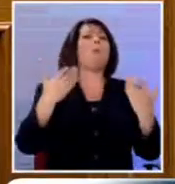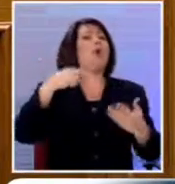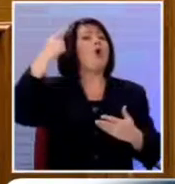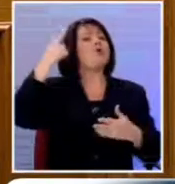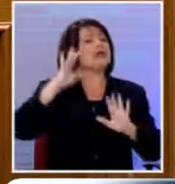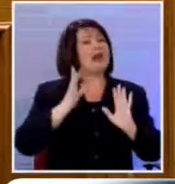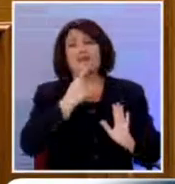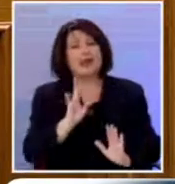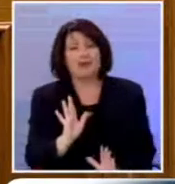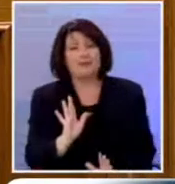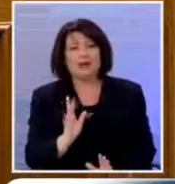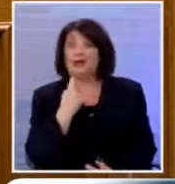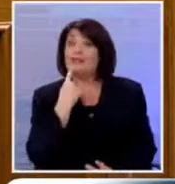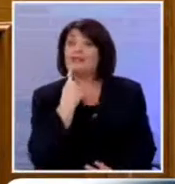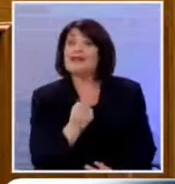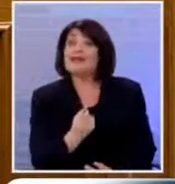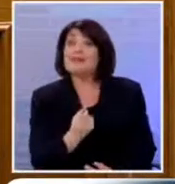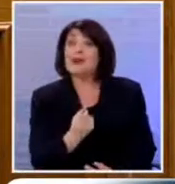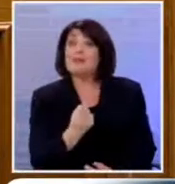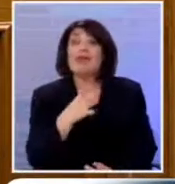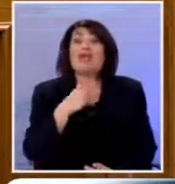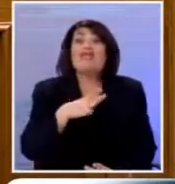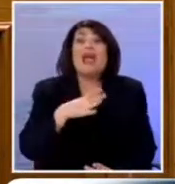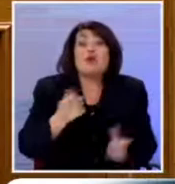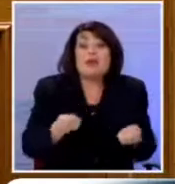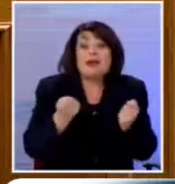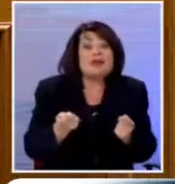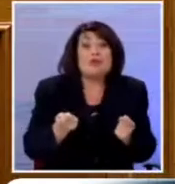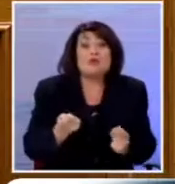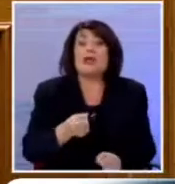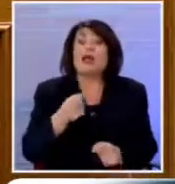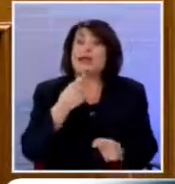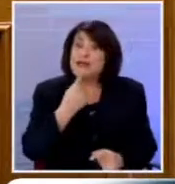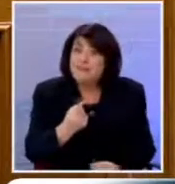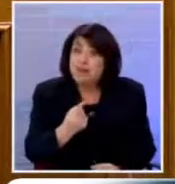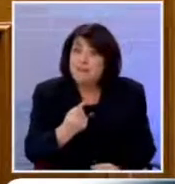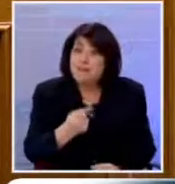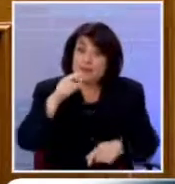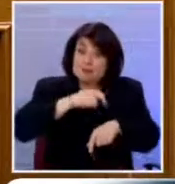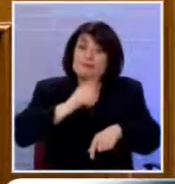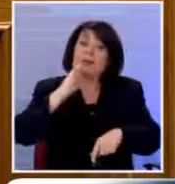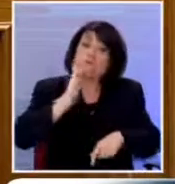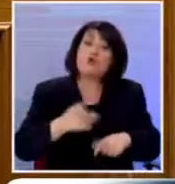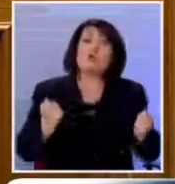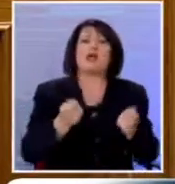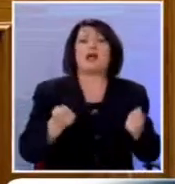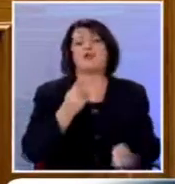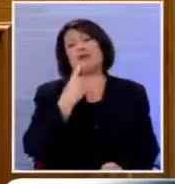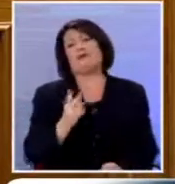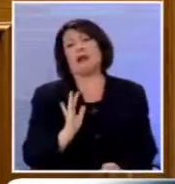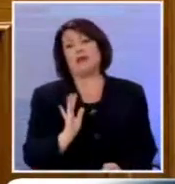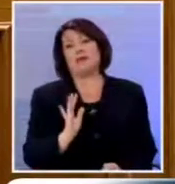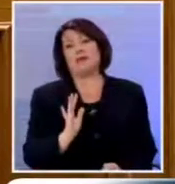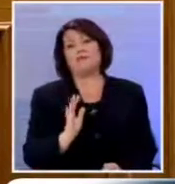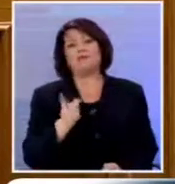όνειρα. Δεν είπαμε αυτά που θέλουν να γίνουν, που θέλουμε να γίνουν, αλλά αυτά που σήμερα μπορούμε να κάνουμε. Δεν